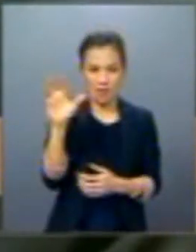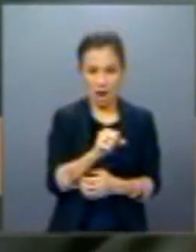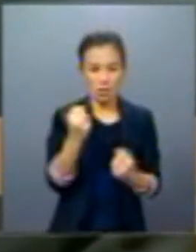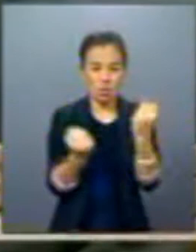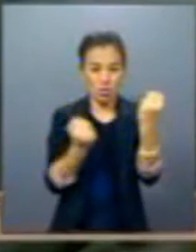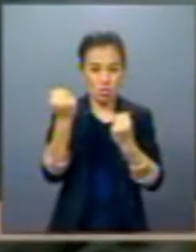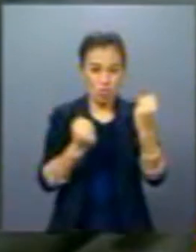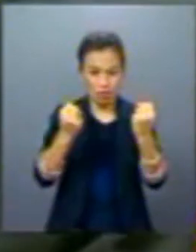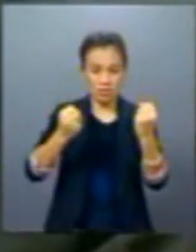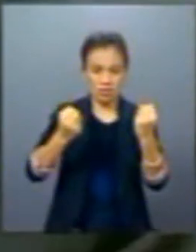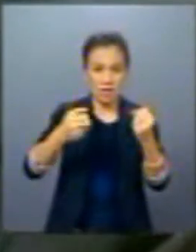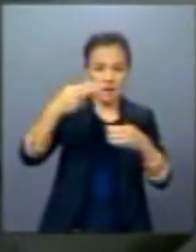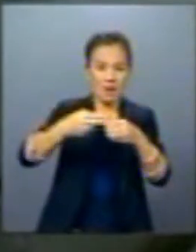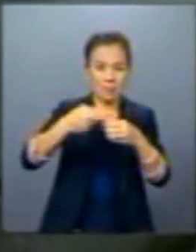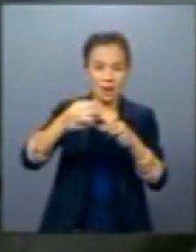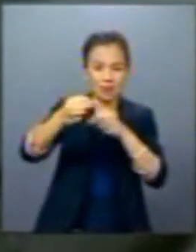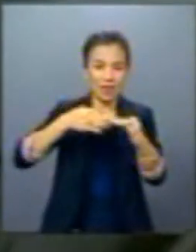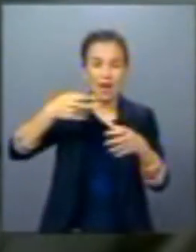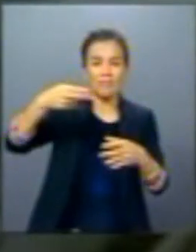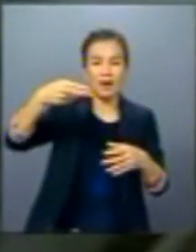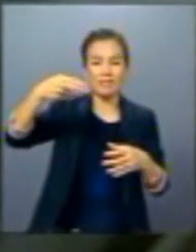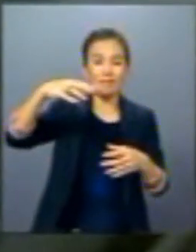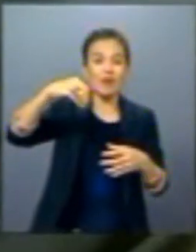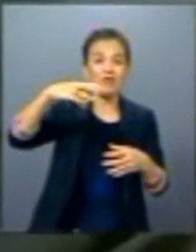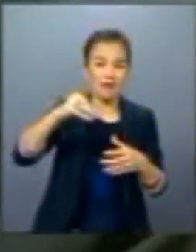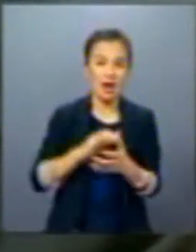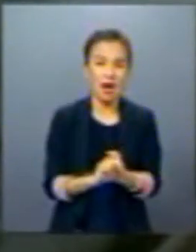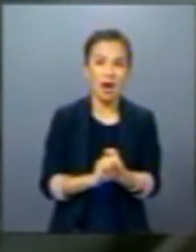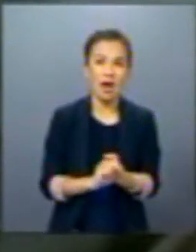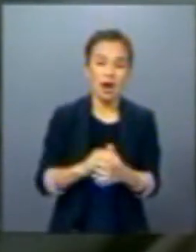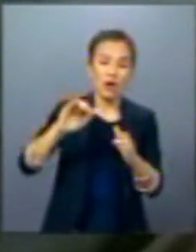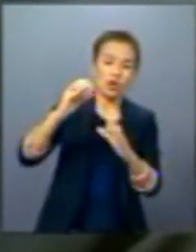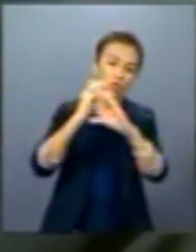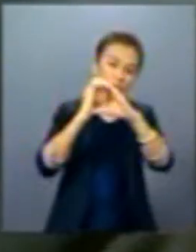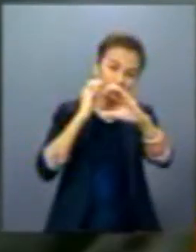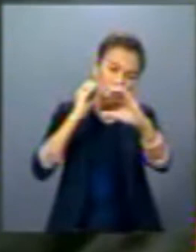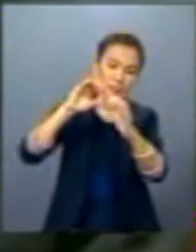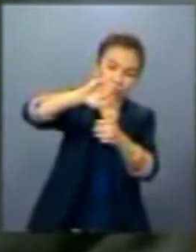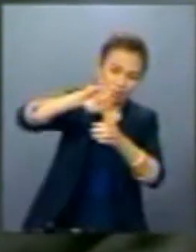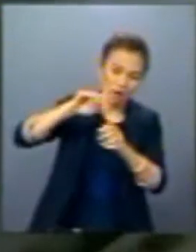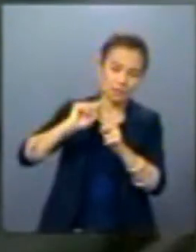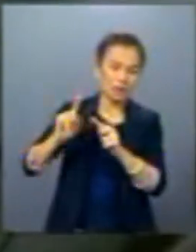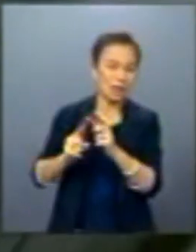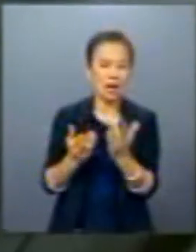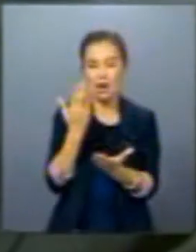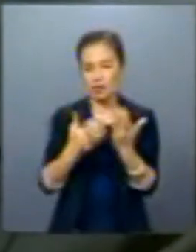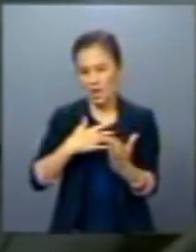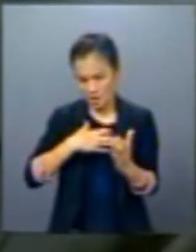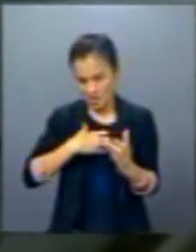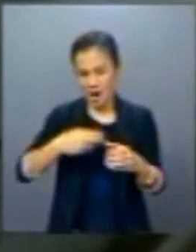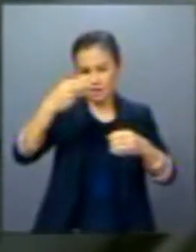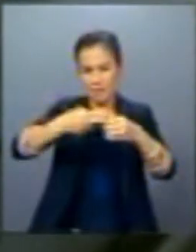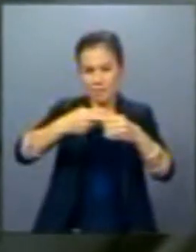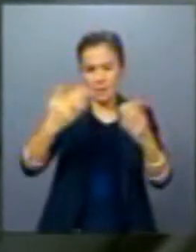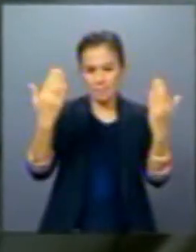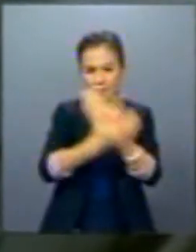ถไฟฟ้าไม่ว่าจะเป็นรถบัสไฟฟ้าจะรถเมล์ไฟฟ้าก็อยากให้มีเพื่อที่จะลดมลภาวะอะ